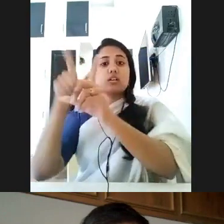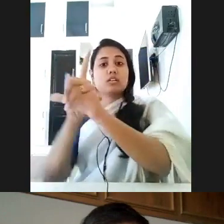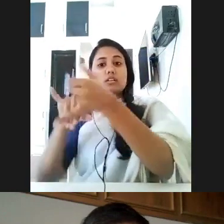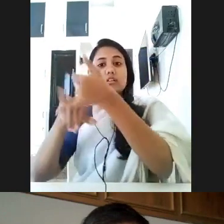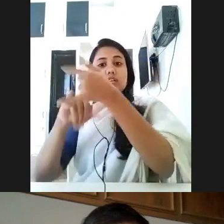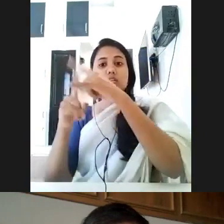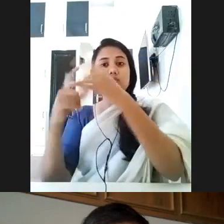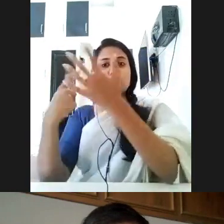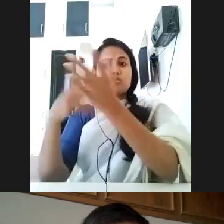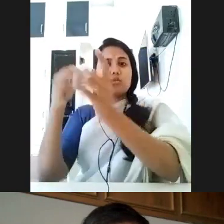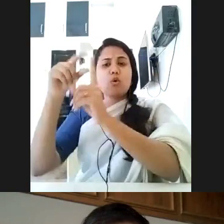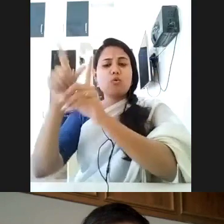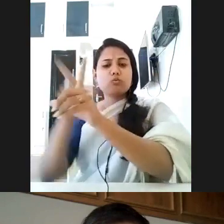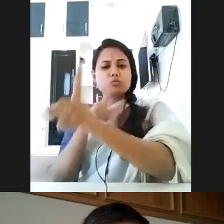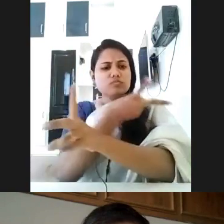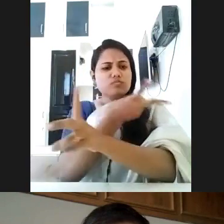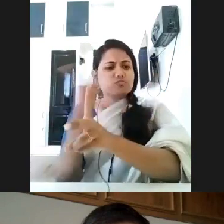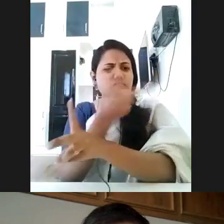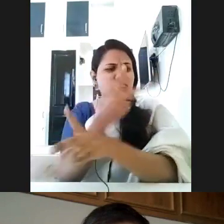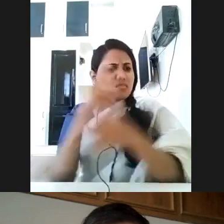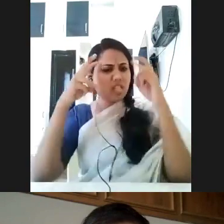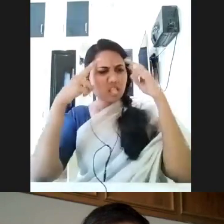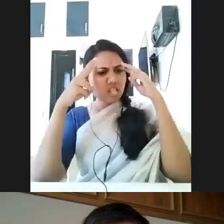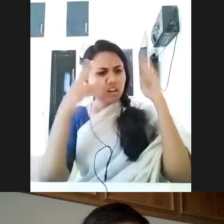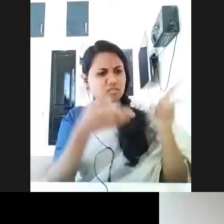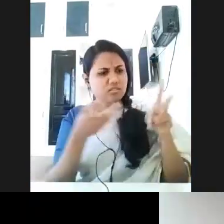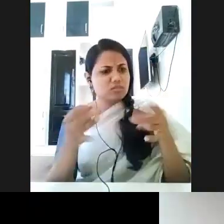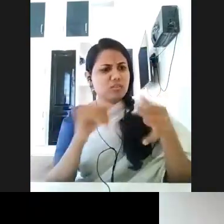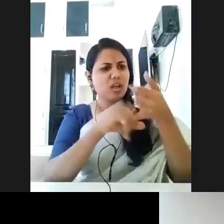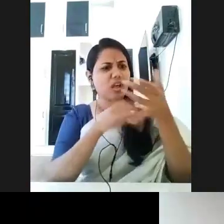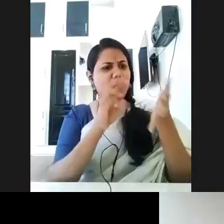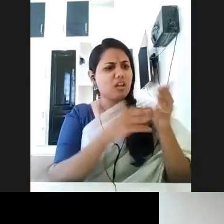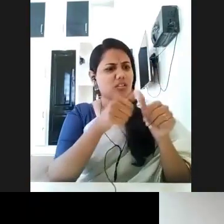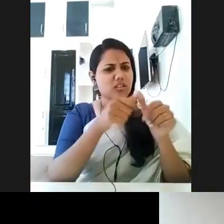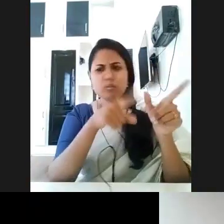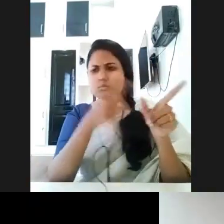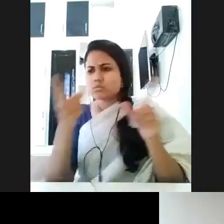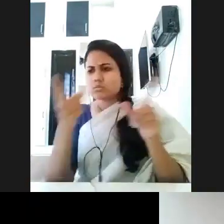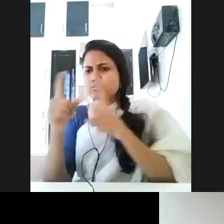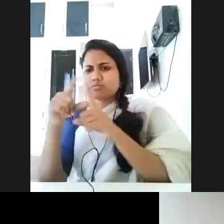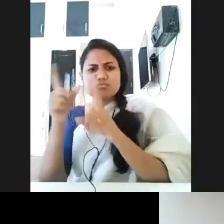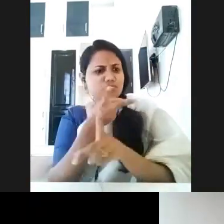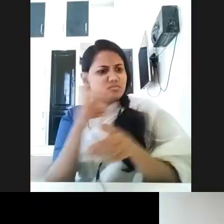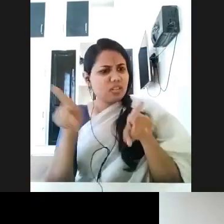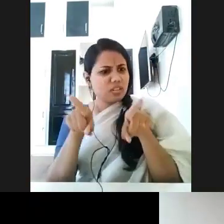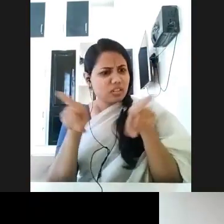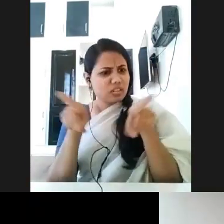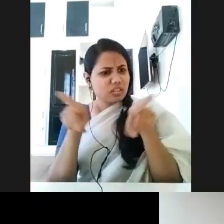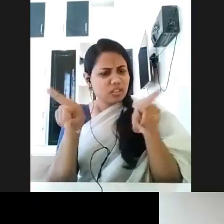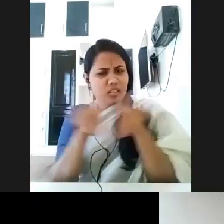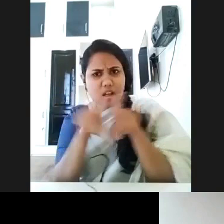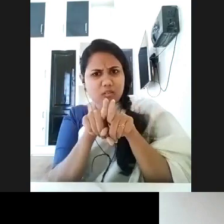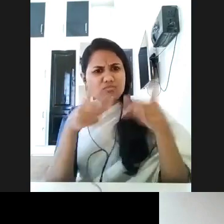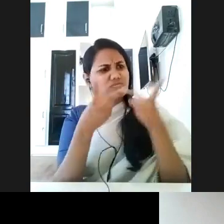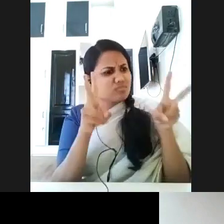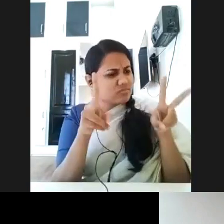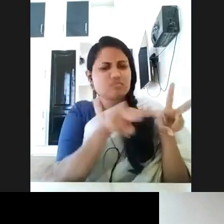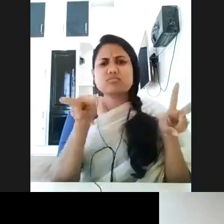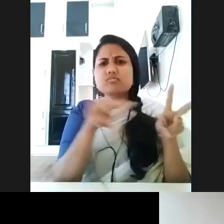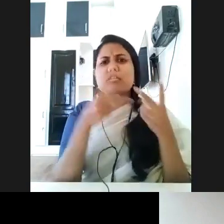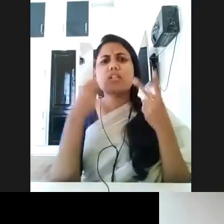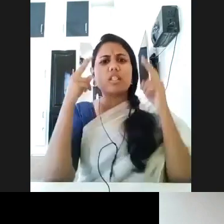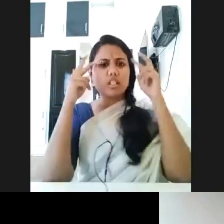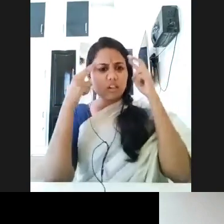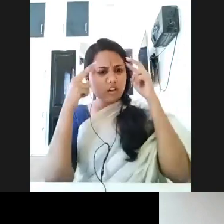ഡിസ്ട്രോഫി ഉള്ള പേരൻസിൻ്റെ അടുത്ത് വന്ന് ചോദിക്കാറുണ്ട്, ഇതും SMAയും ഒരുപോലെയുള്ള അസുഖമാണോ? രണ്ടും വ്യത്യസ്തമായുള്ള അസുഖങ്ങളാണ്, രണ്ടും